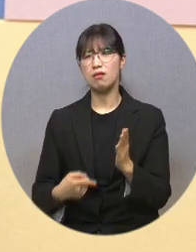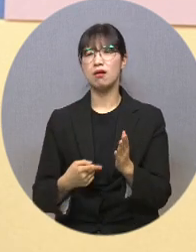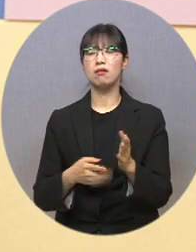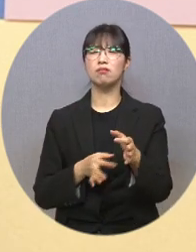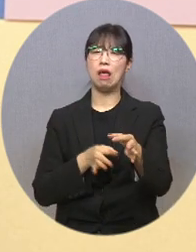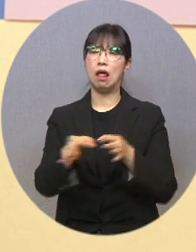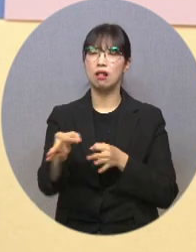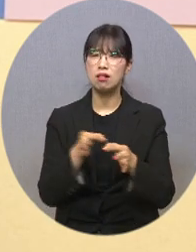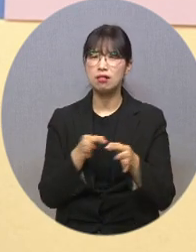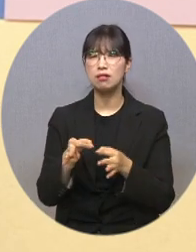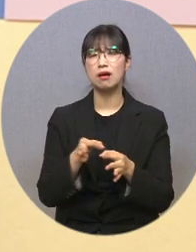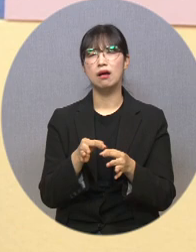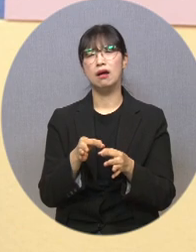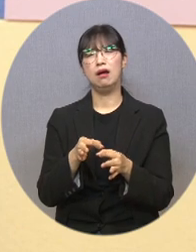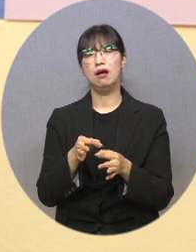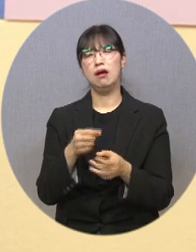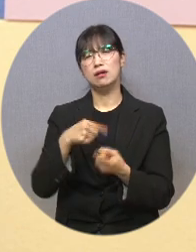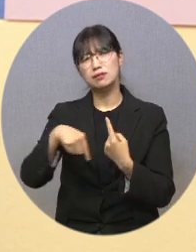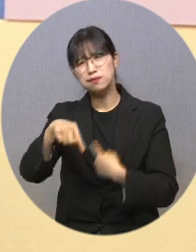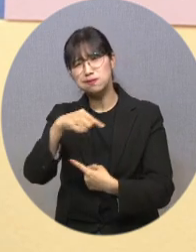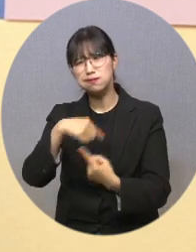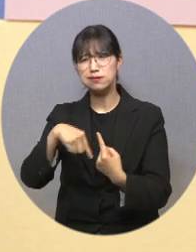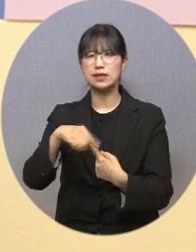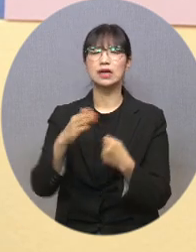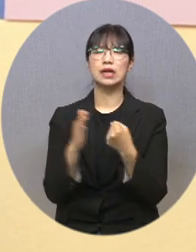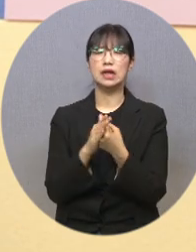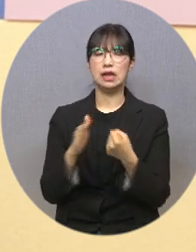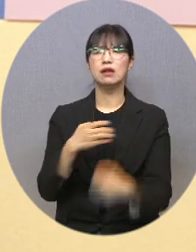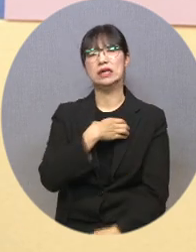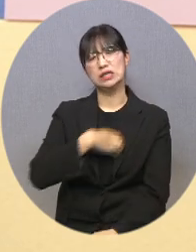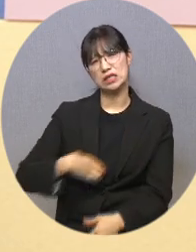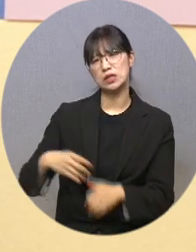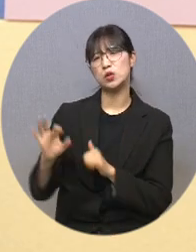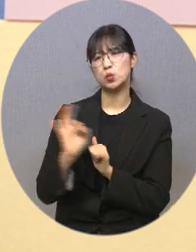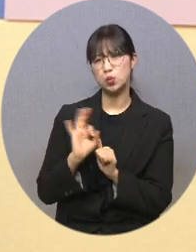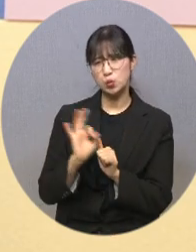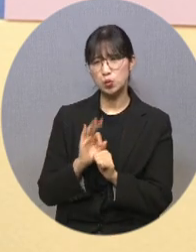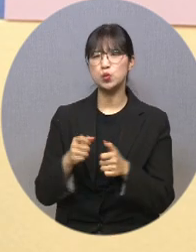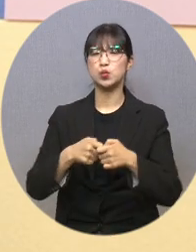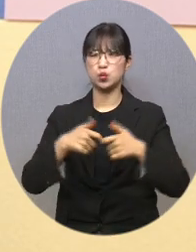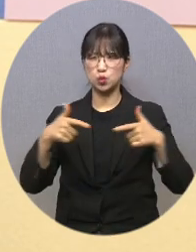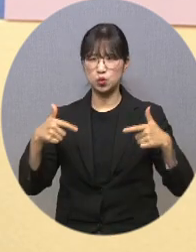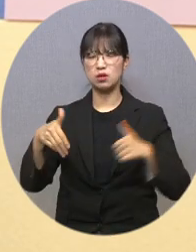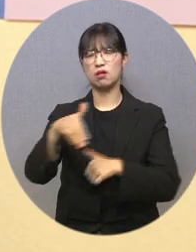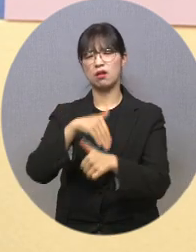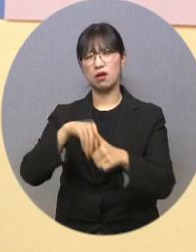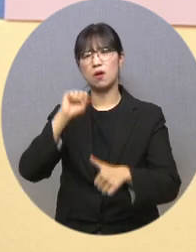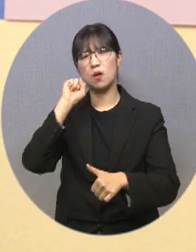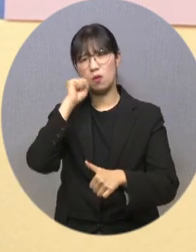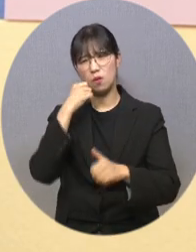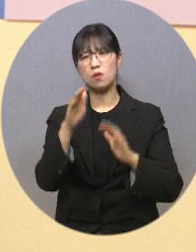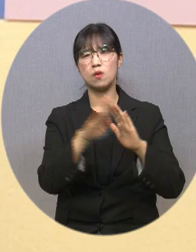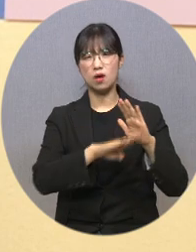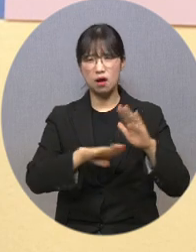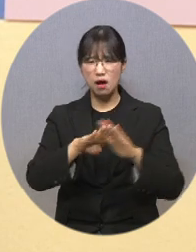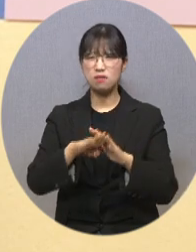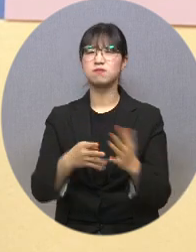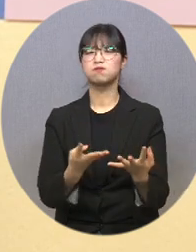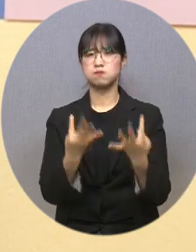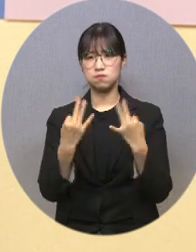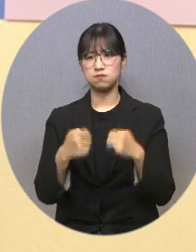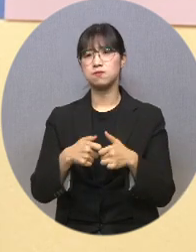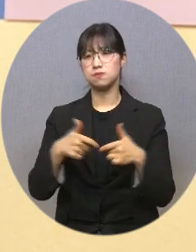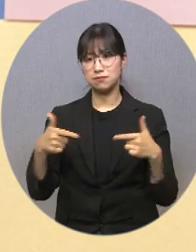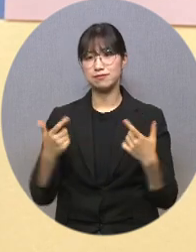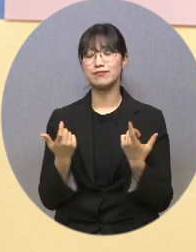장사를 하게 되다 보니까 그만큼의 기초생활수급자가 늘어나고 또 어려운 가정들이 굉장히 많이